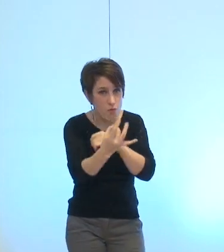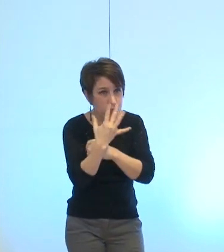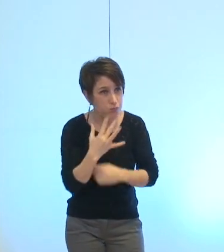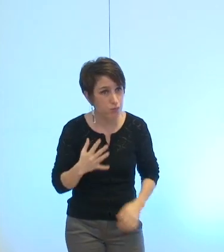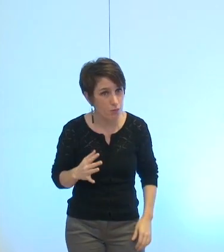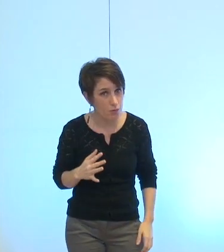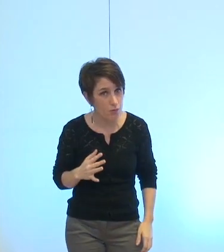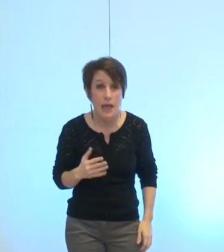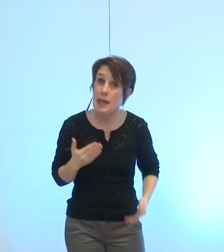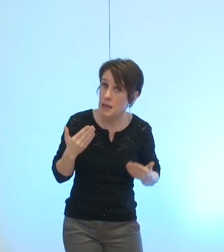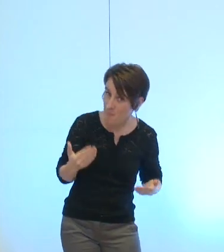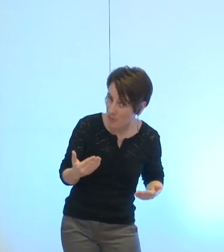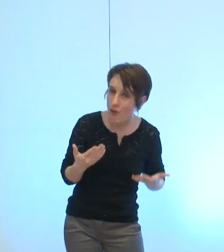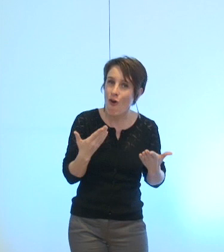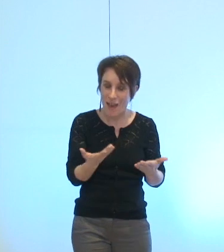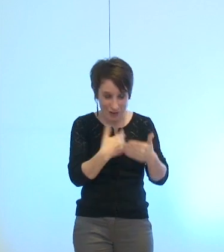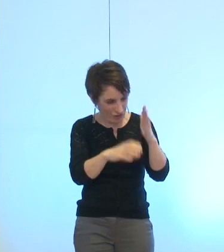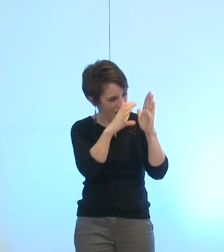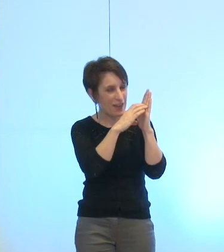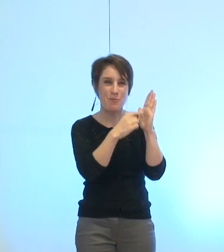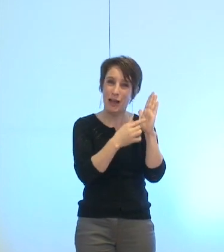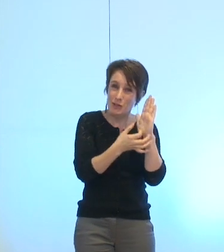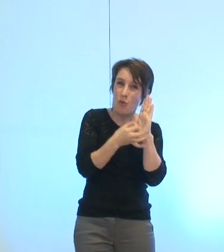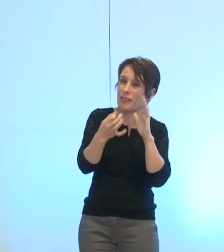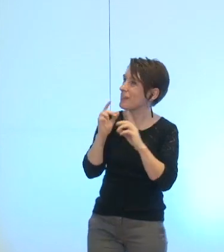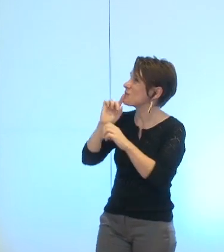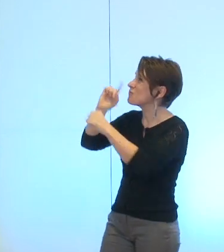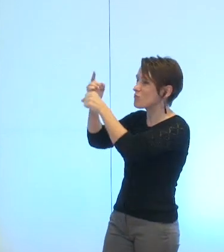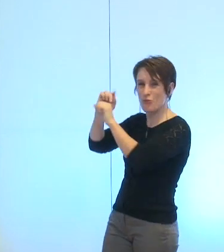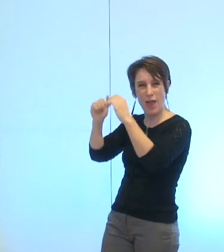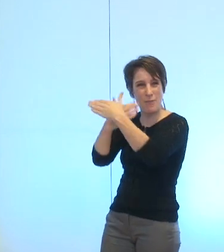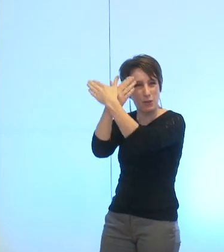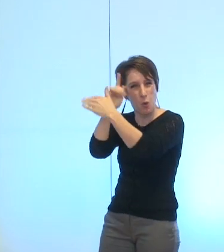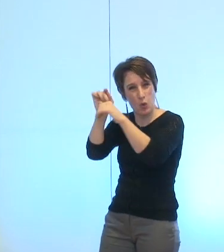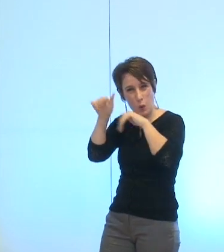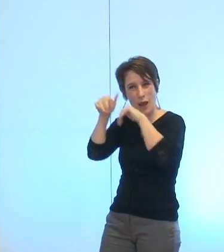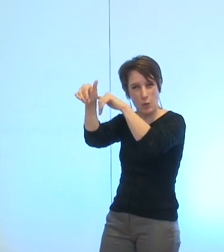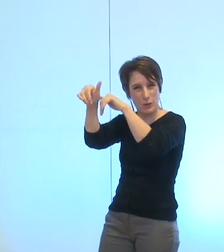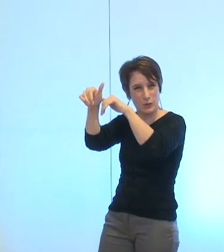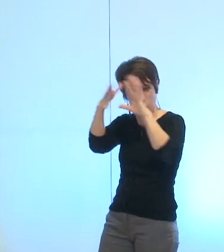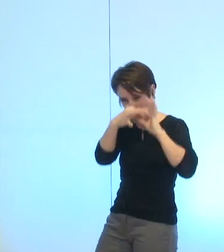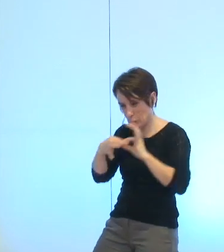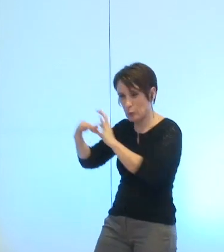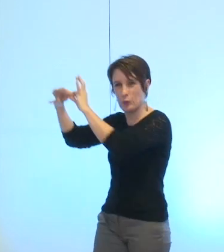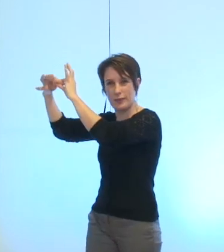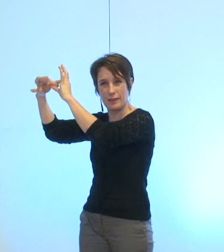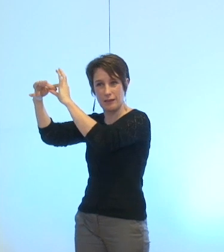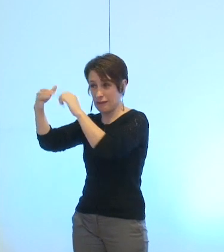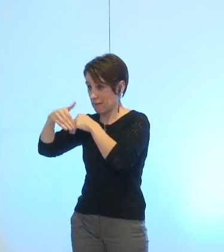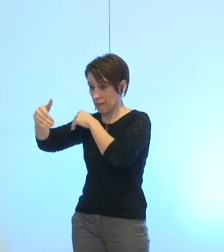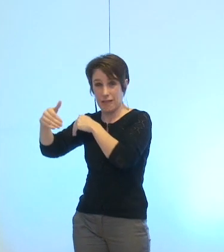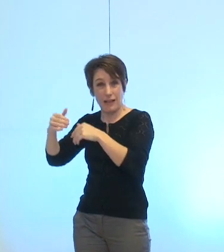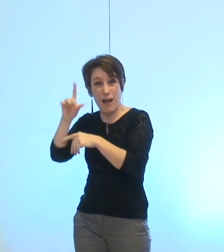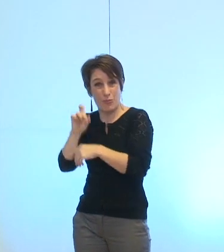que là dans votre délibération vous demander à la métropole de poursuivre un processus qui va démarrer dans 16